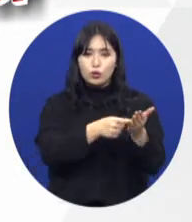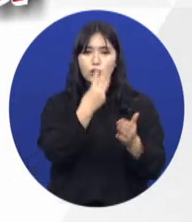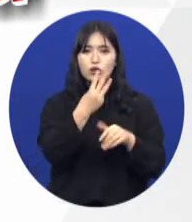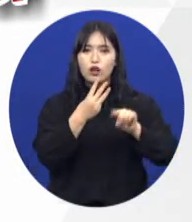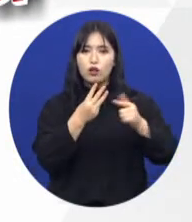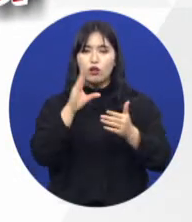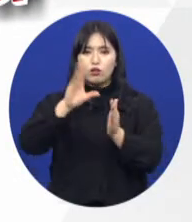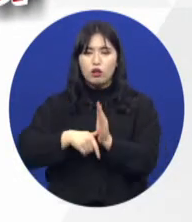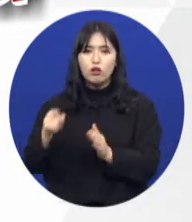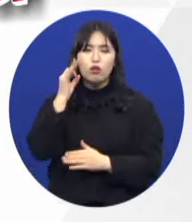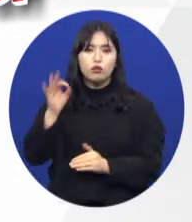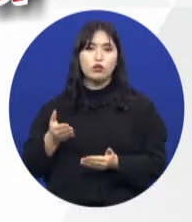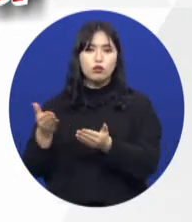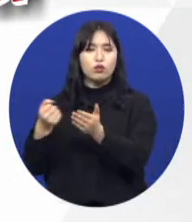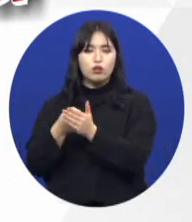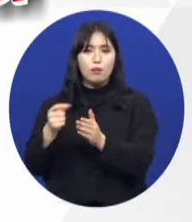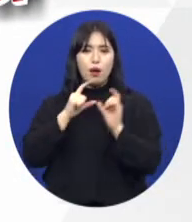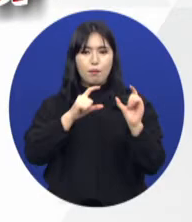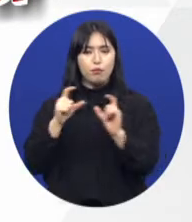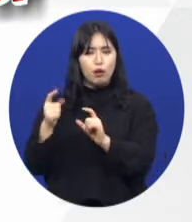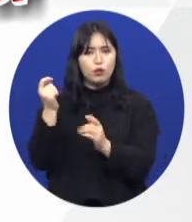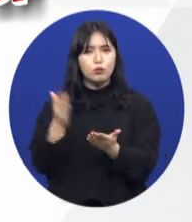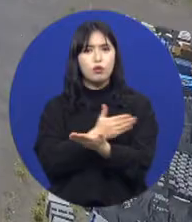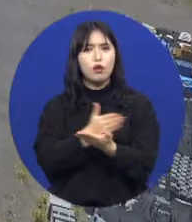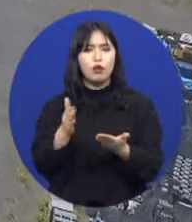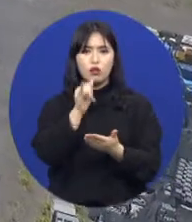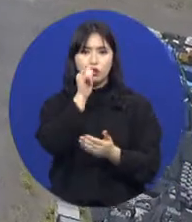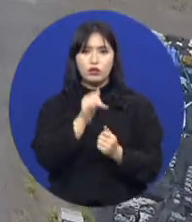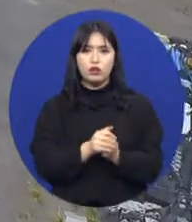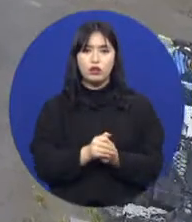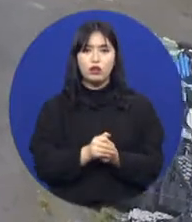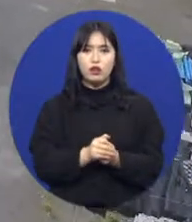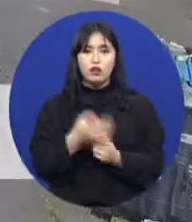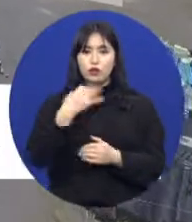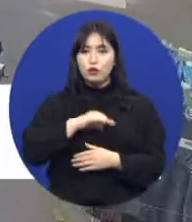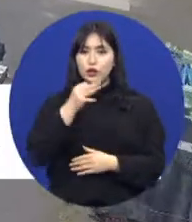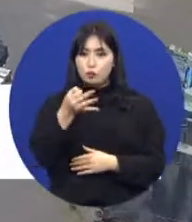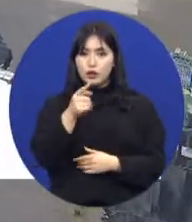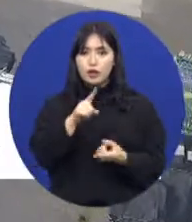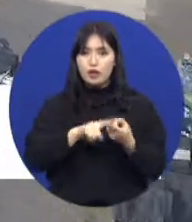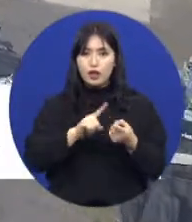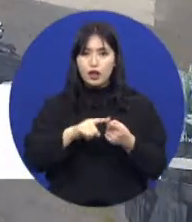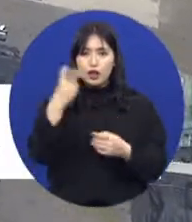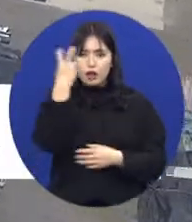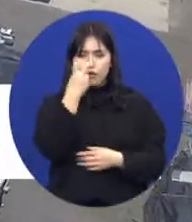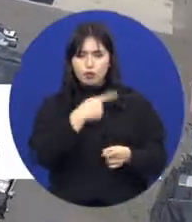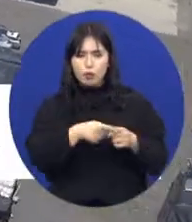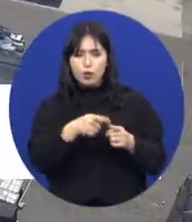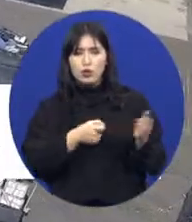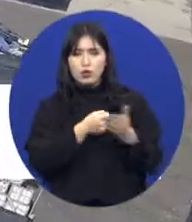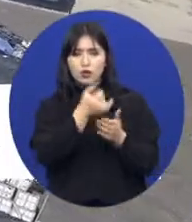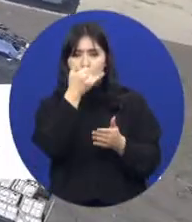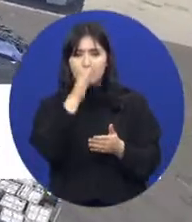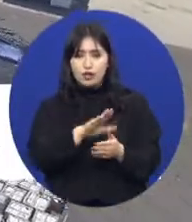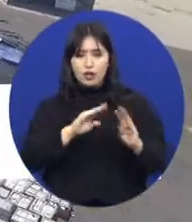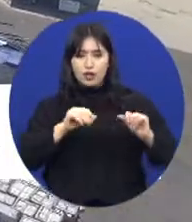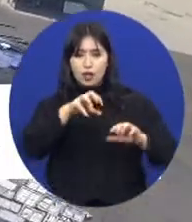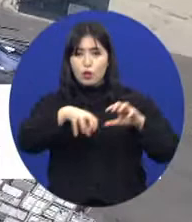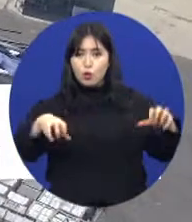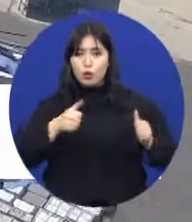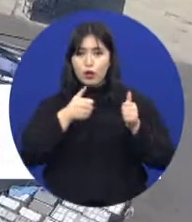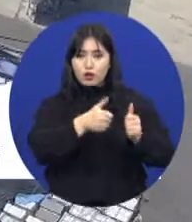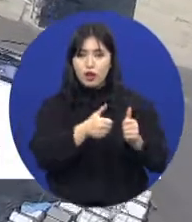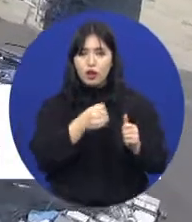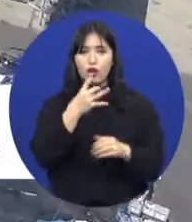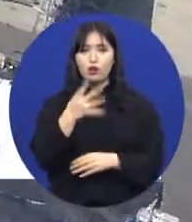인정해줘 판결이 엇갈리고 있는 상황. 유익비는 감정평가로 정하는데 땅의 위치에 따라